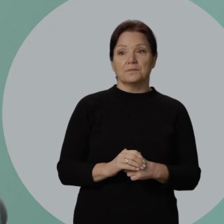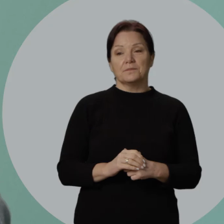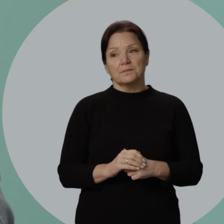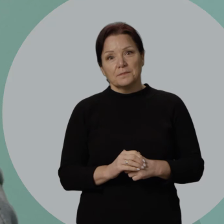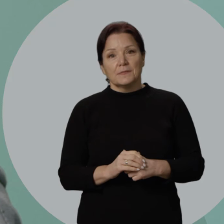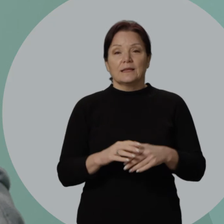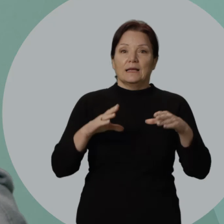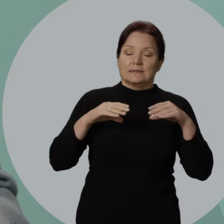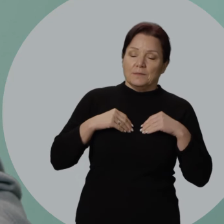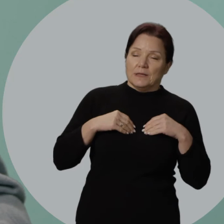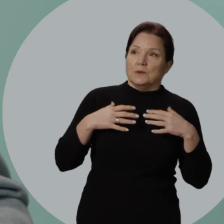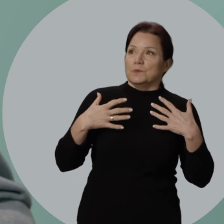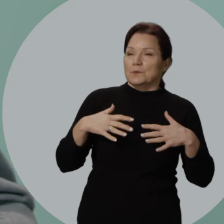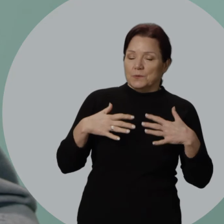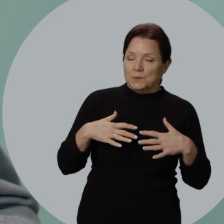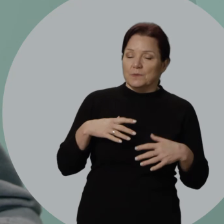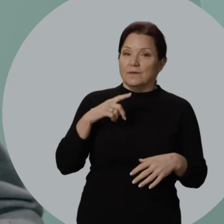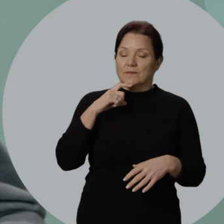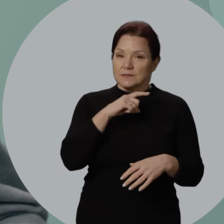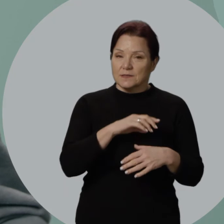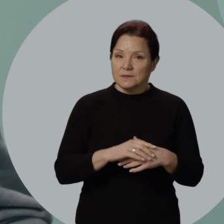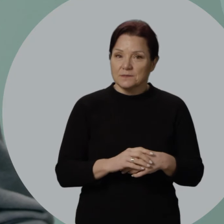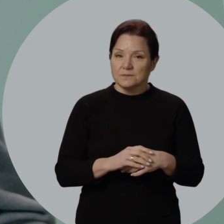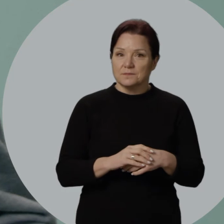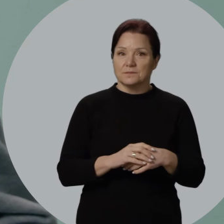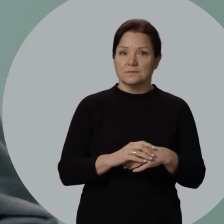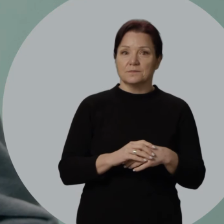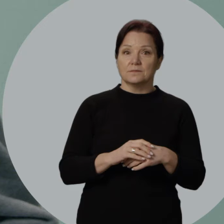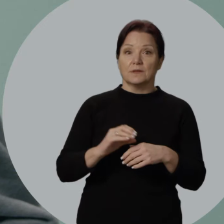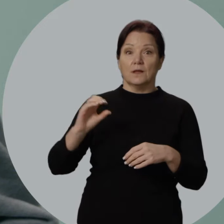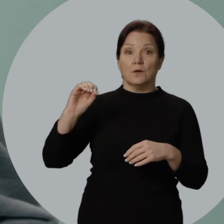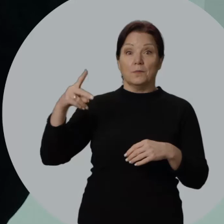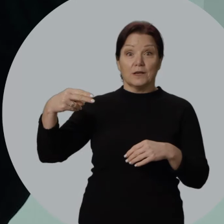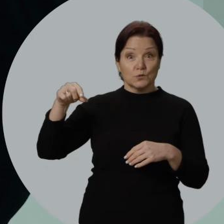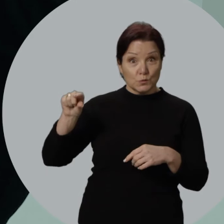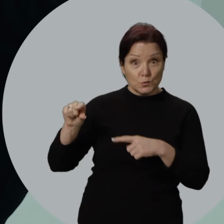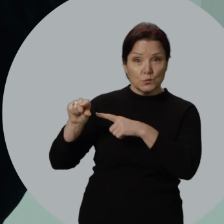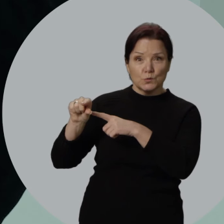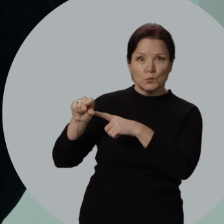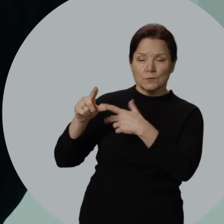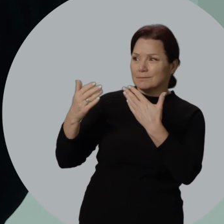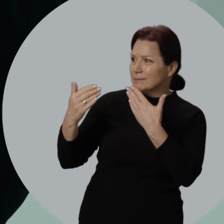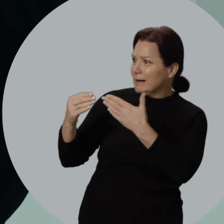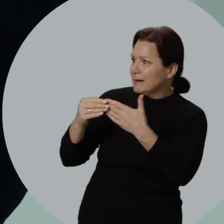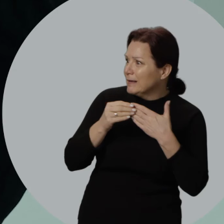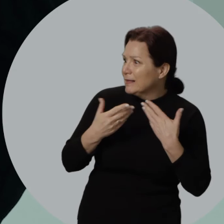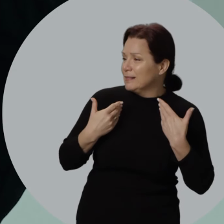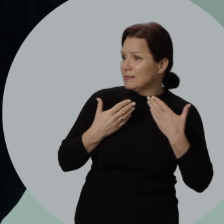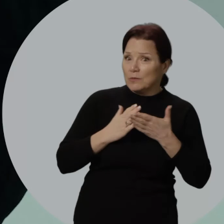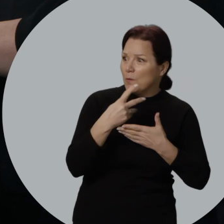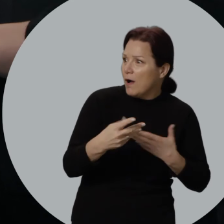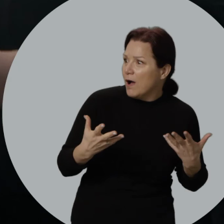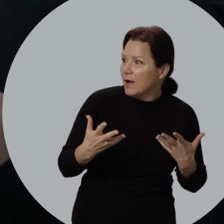C'était très dur à accepter. Quand nous, on a fait l'appel à l'OPHQ, on voulait être guidés, savoir ses